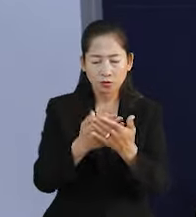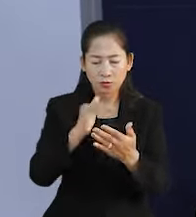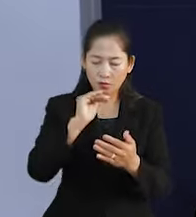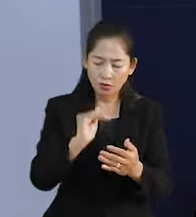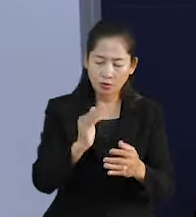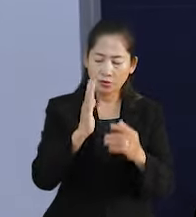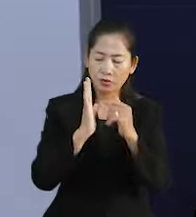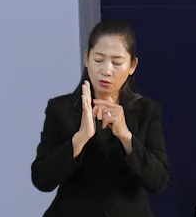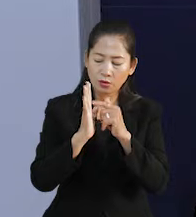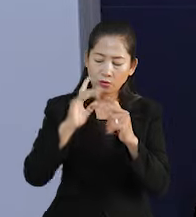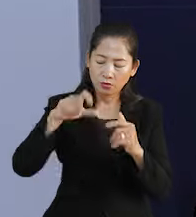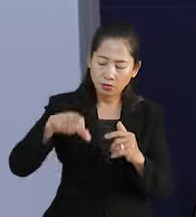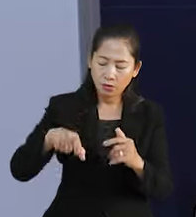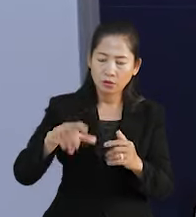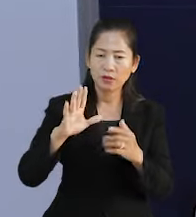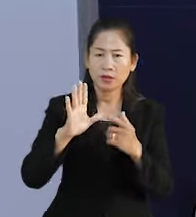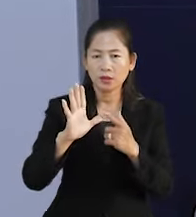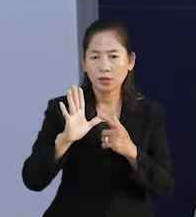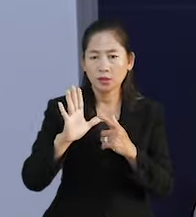សុភា